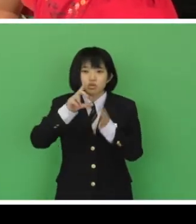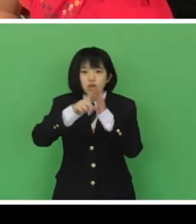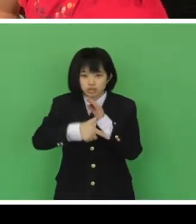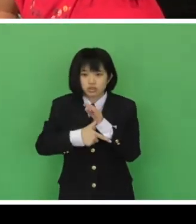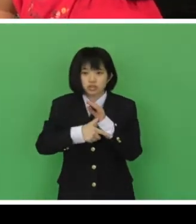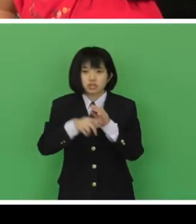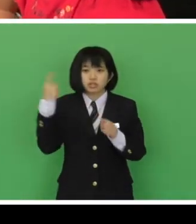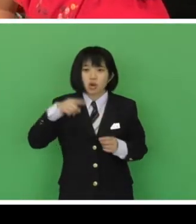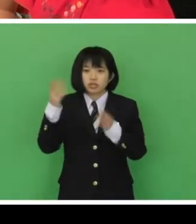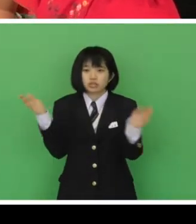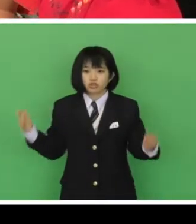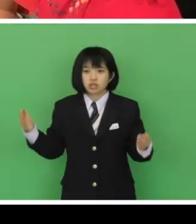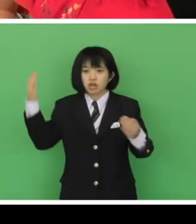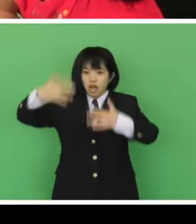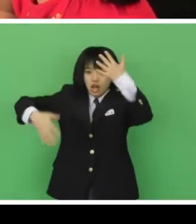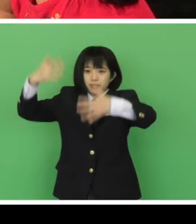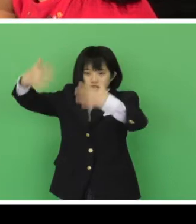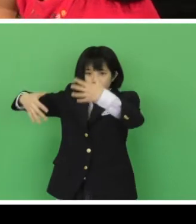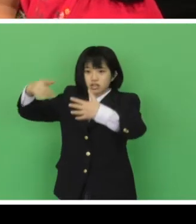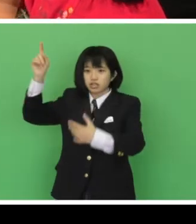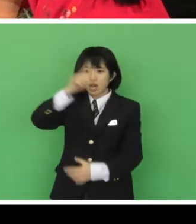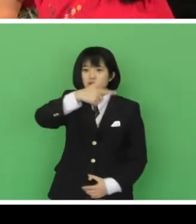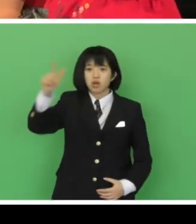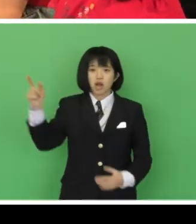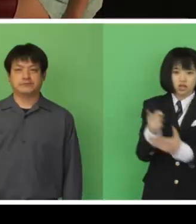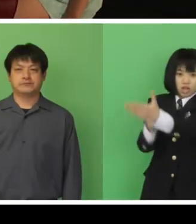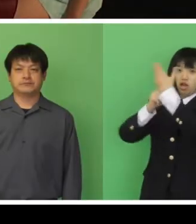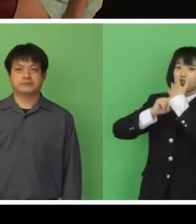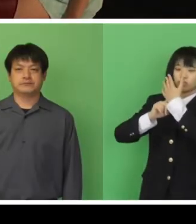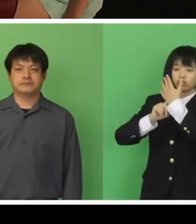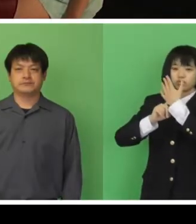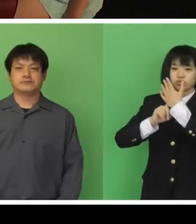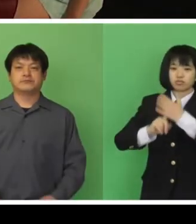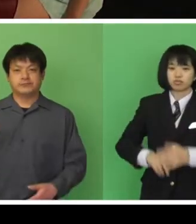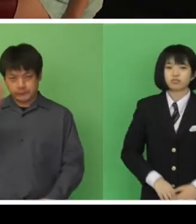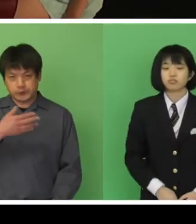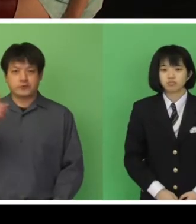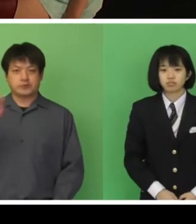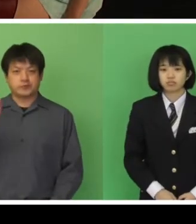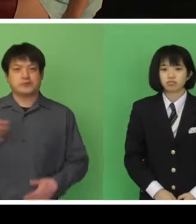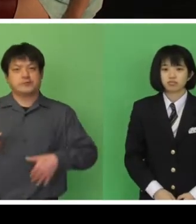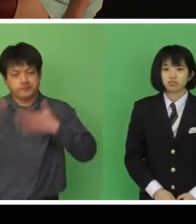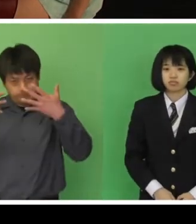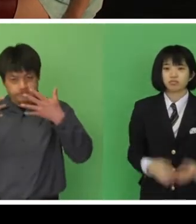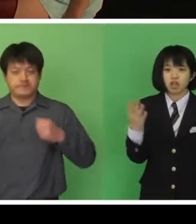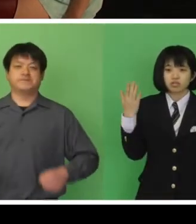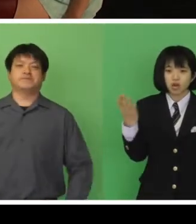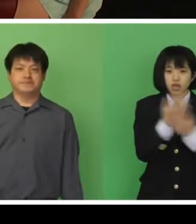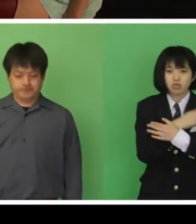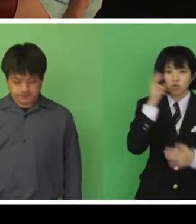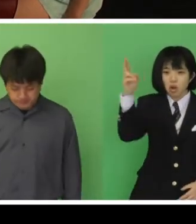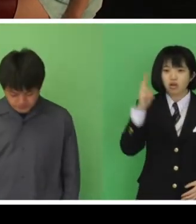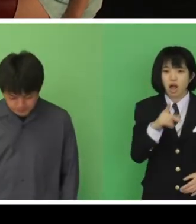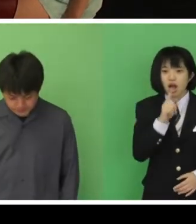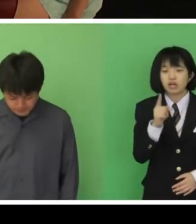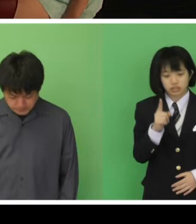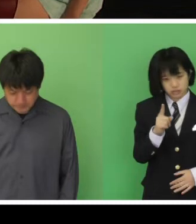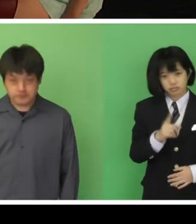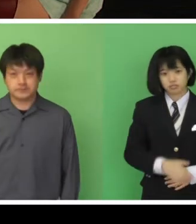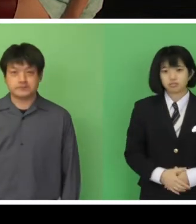時教室のテレビにいろんな映像が映ってたよ。 どんな映像？ お勉強になるようなお